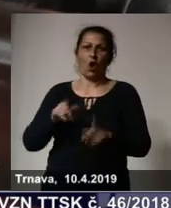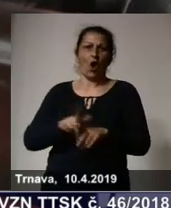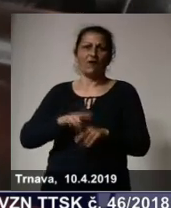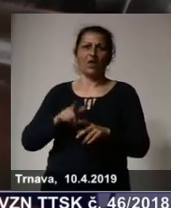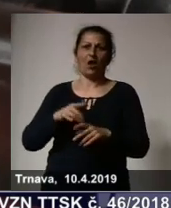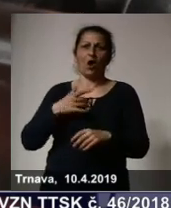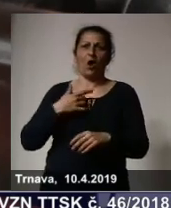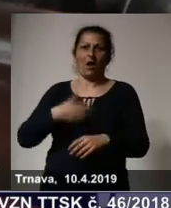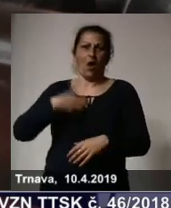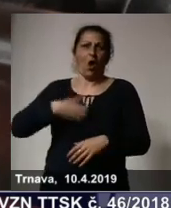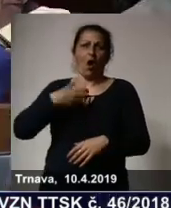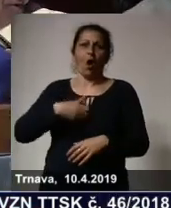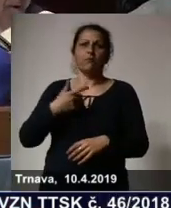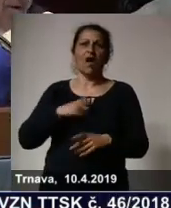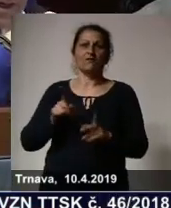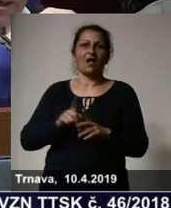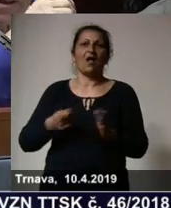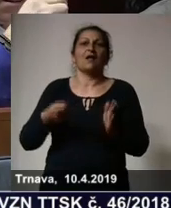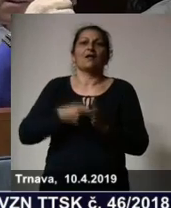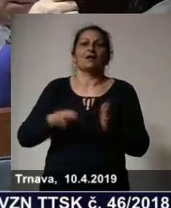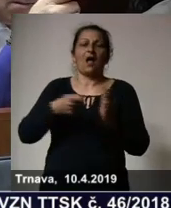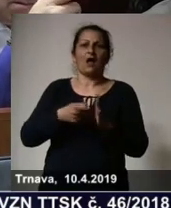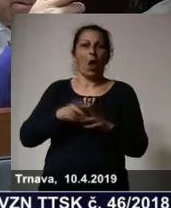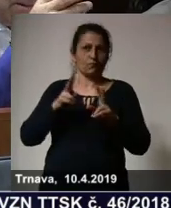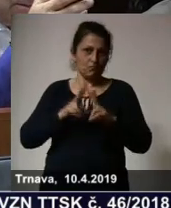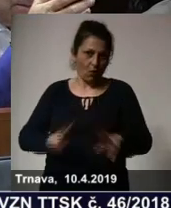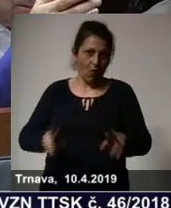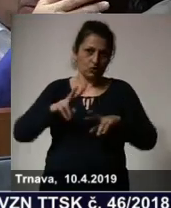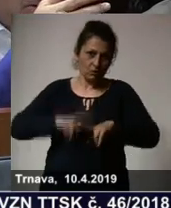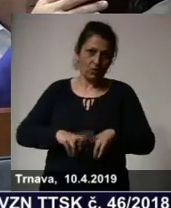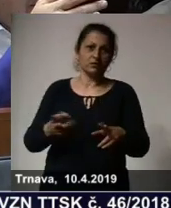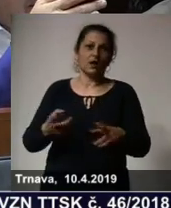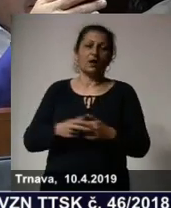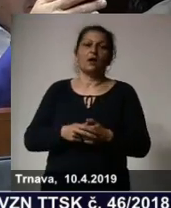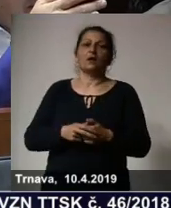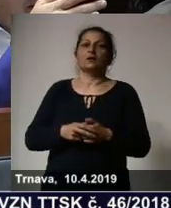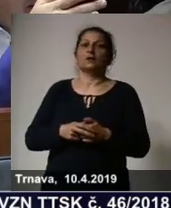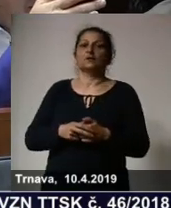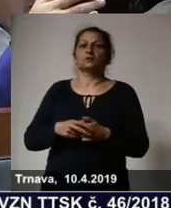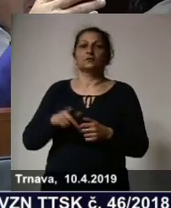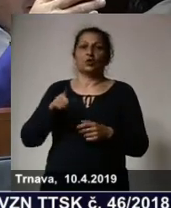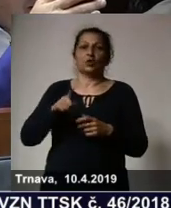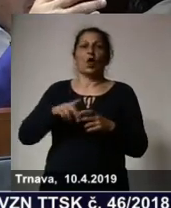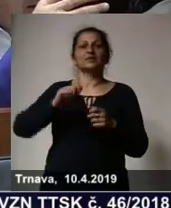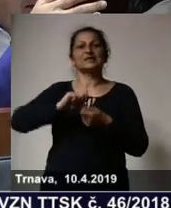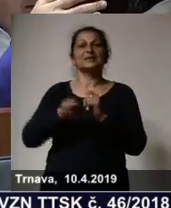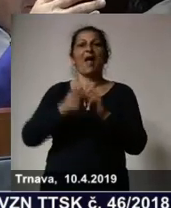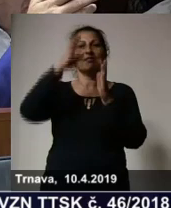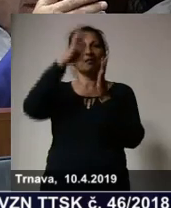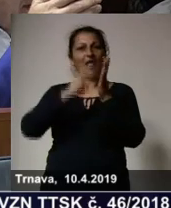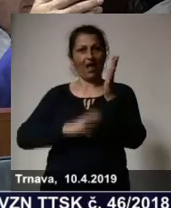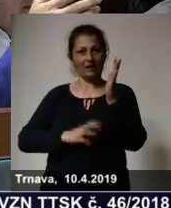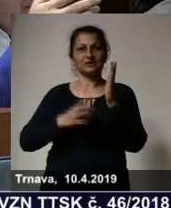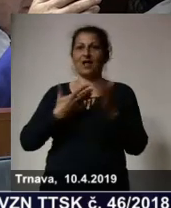VZN-kom takéto náklady, že či môžu byť, lebo to tvoriť zmeny textov, keď nemáme VZN-ko v